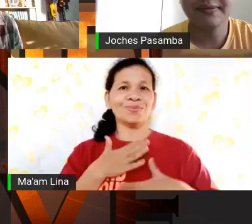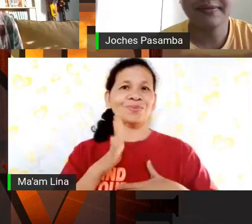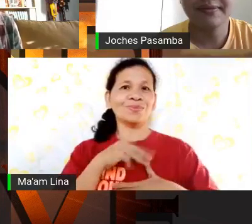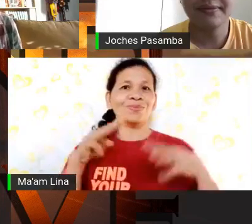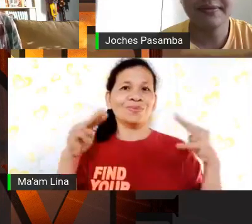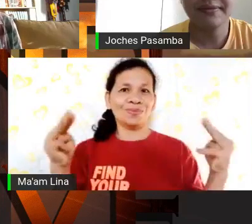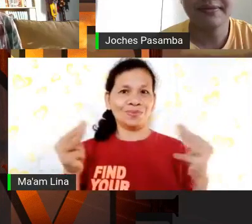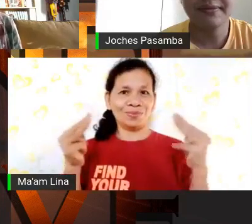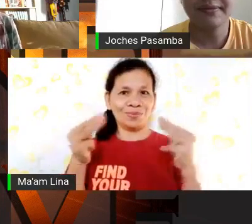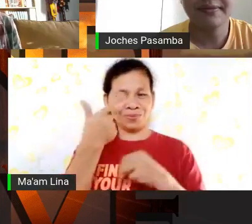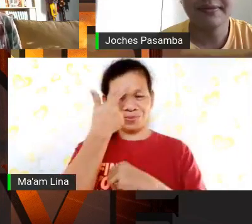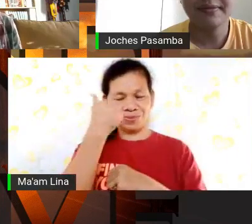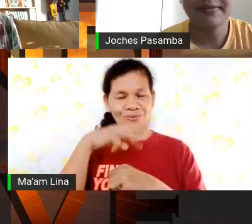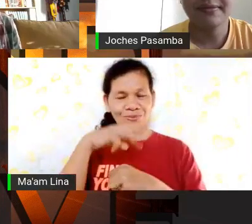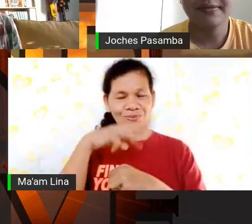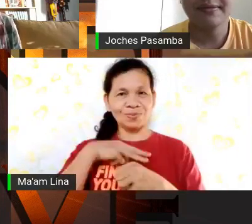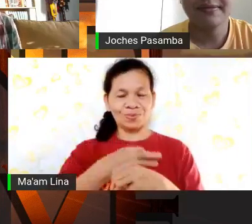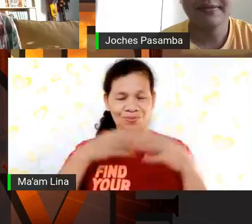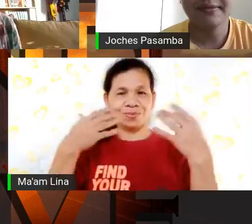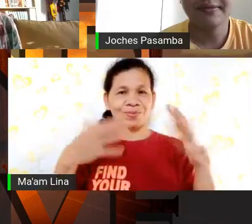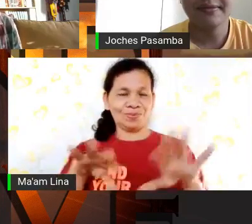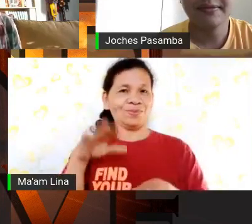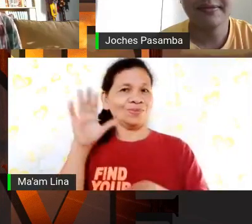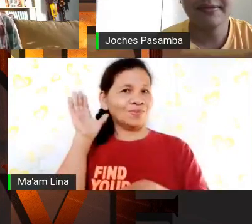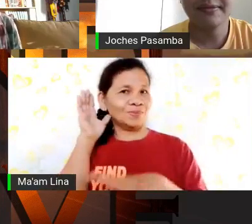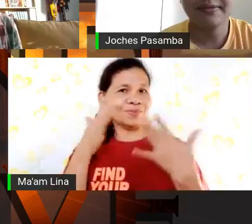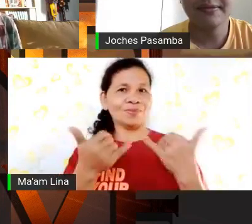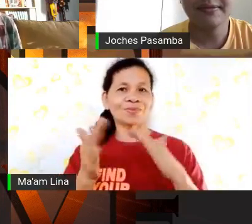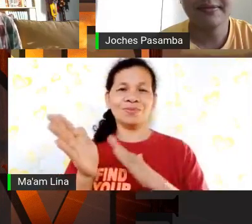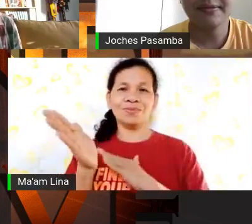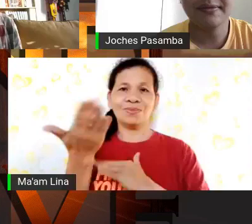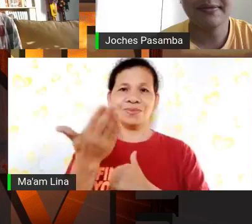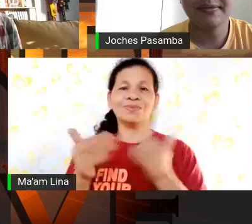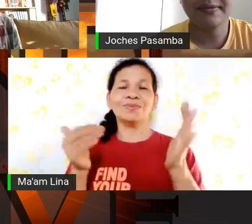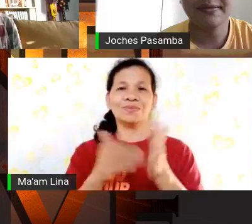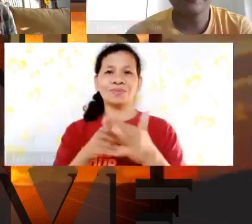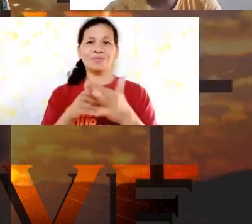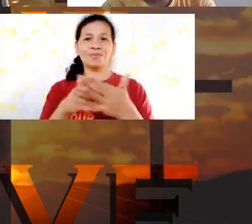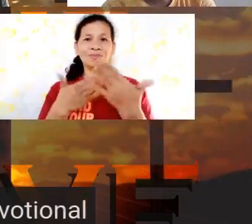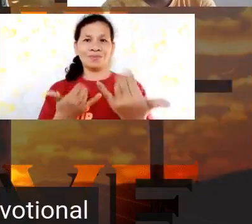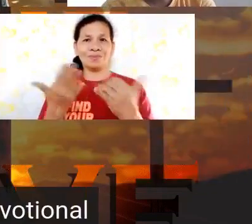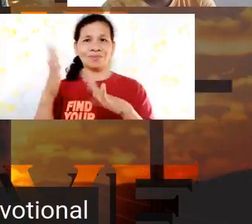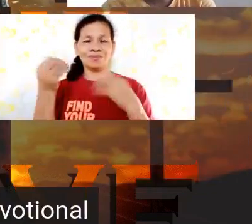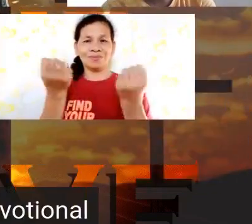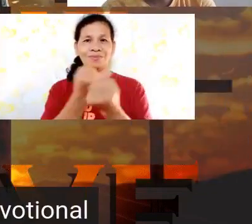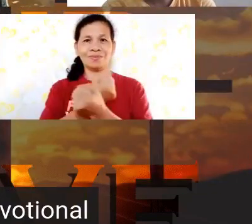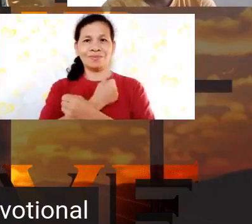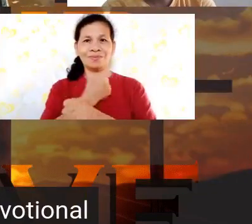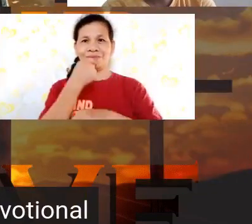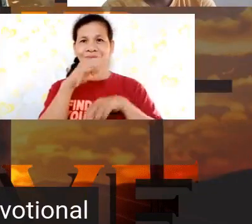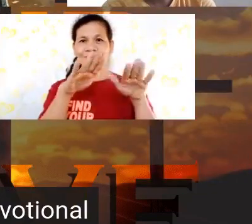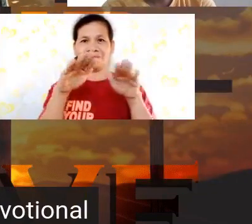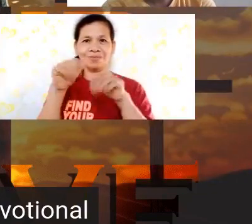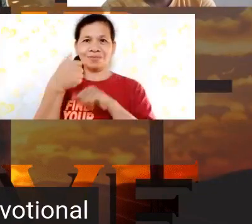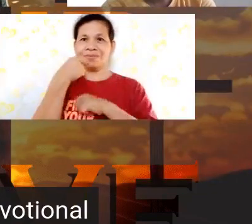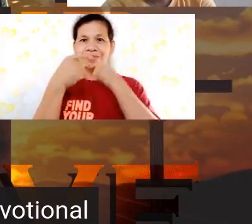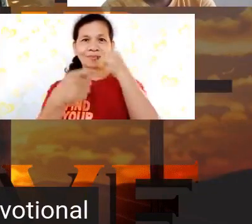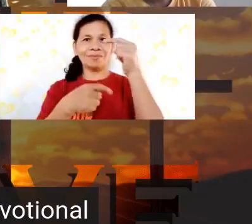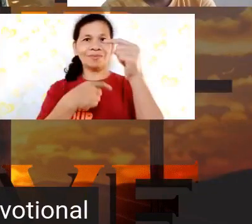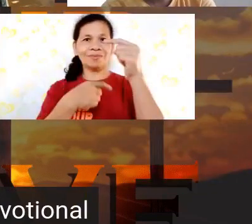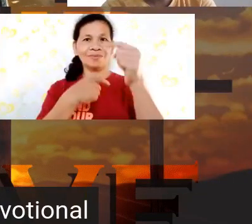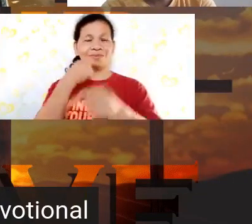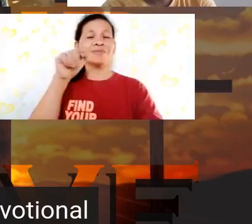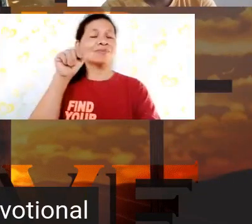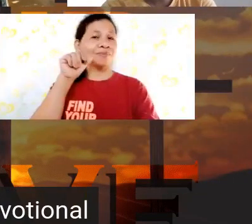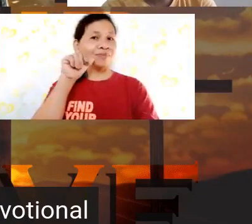dahilan po sa mensaheng ating pinakinggan po sa umaga ito. Narito po muli ang upanlab ay nagpapaalam at nagsasabing, bukas huwag